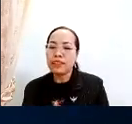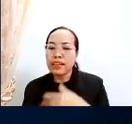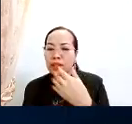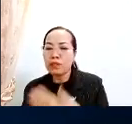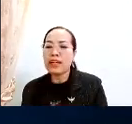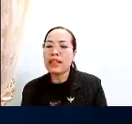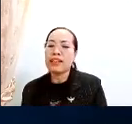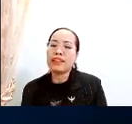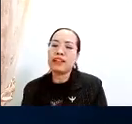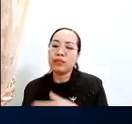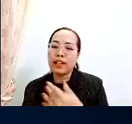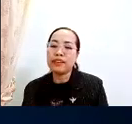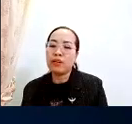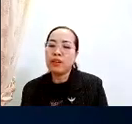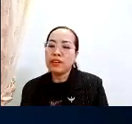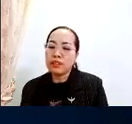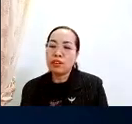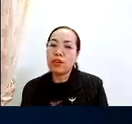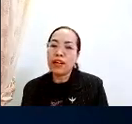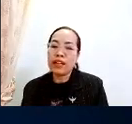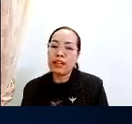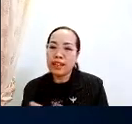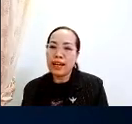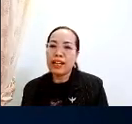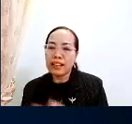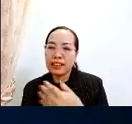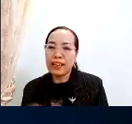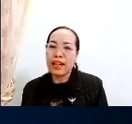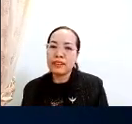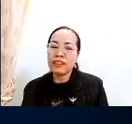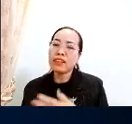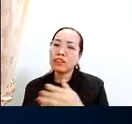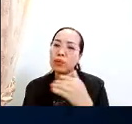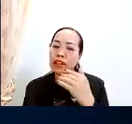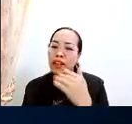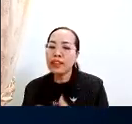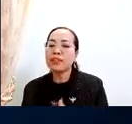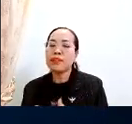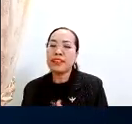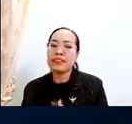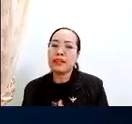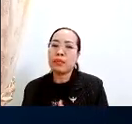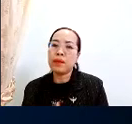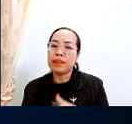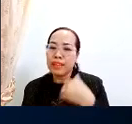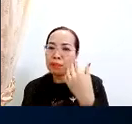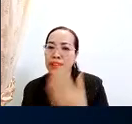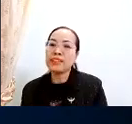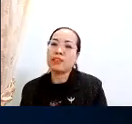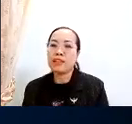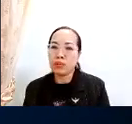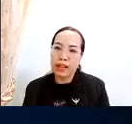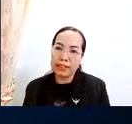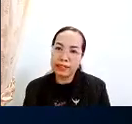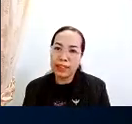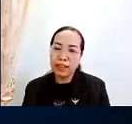ai đã cô đau hay thắc khuôn ai do sơn rò khai nà ngày nà chẳng cứ nhầm hiên bình chân sập cam mà phiệp ta tam đây